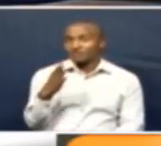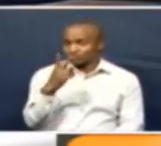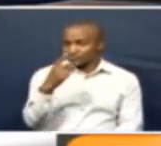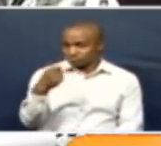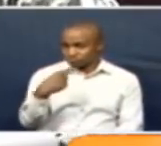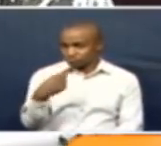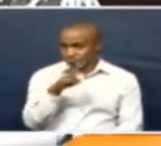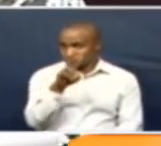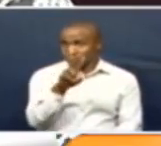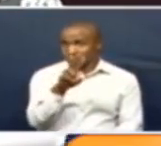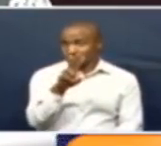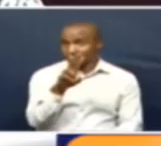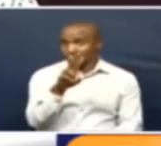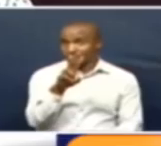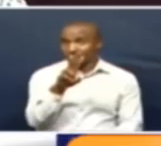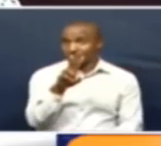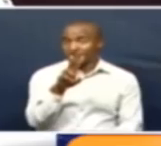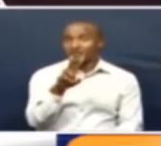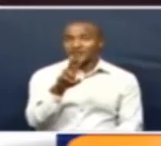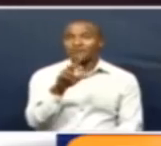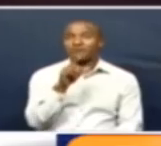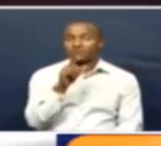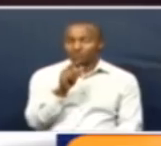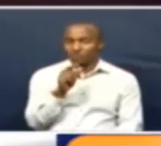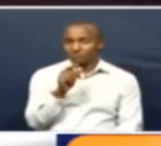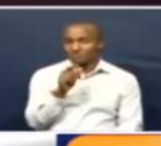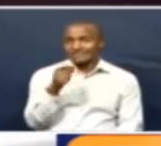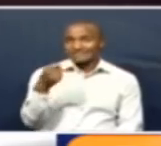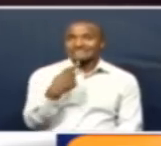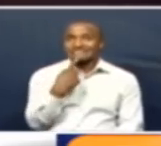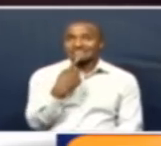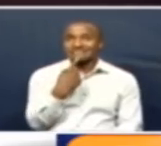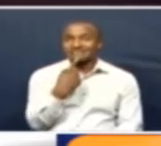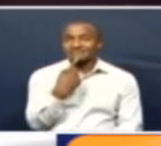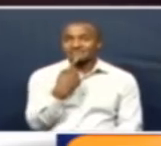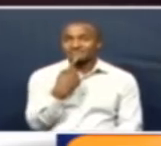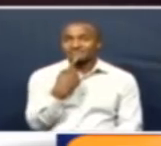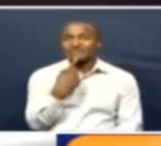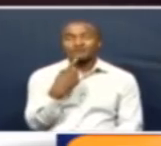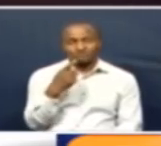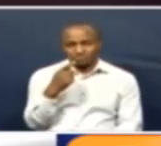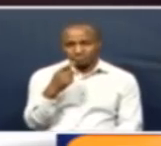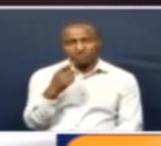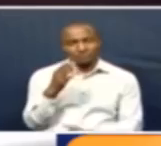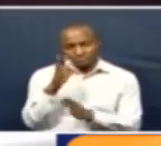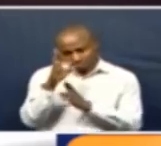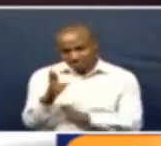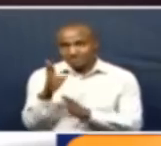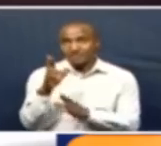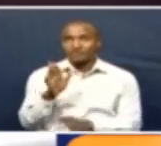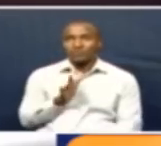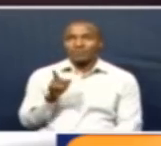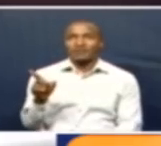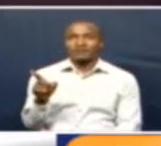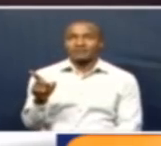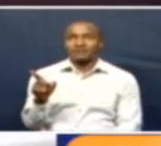here. This is sociologist Catherine Mutundu. You're saying, I salute Mary Wanjiku for